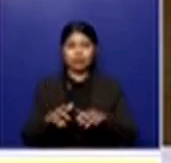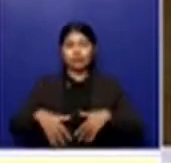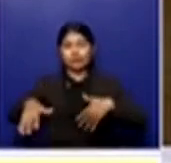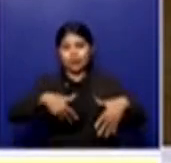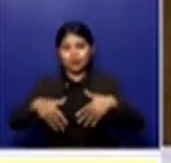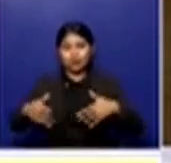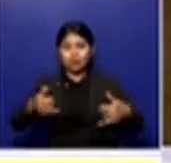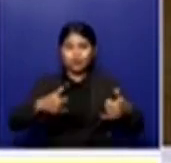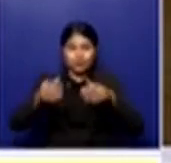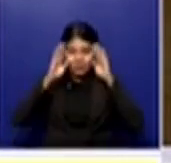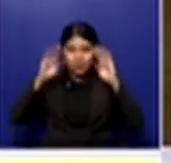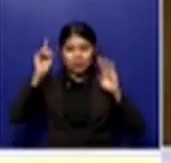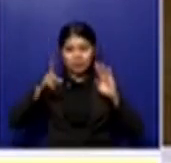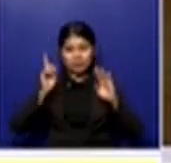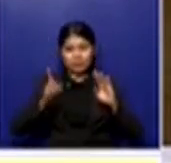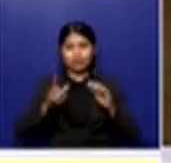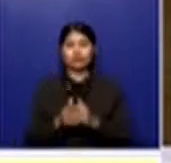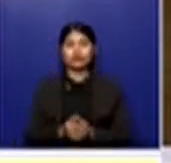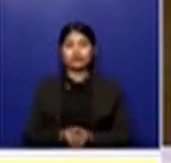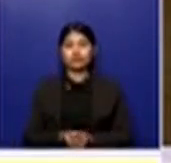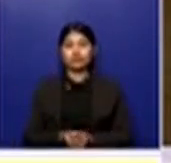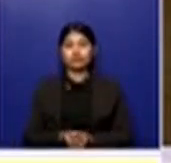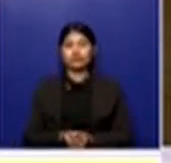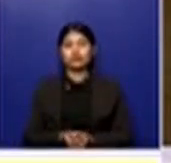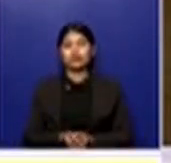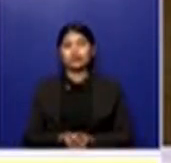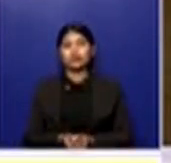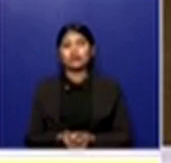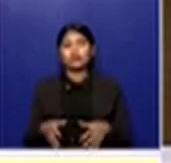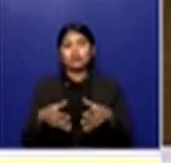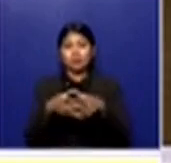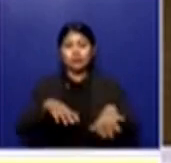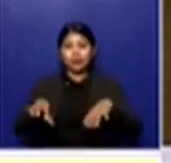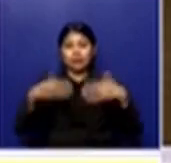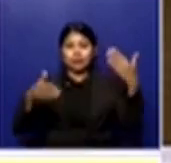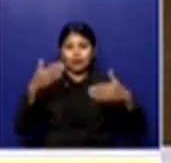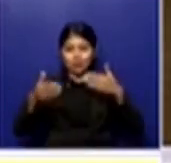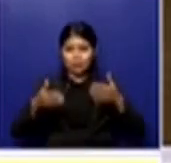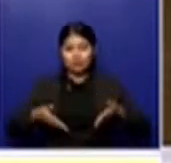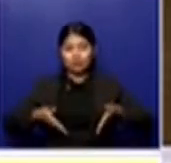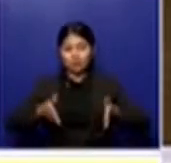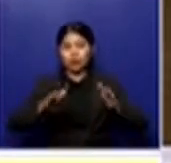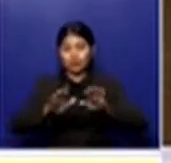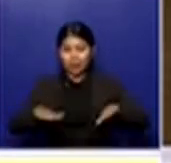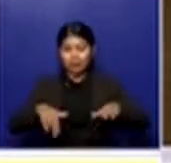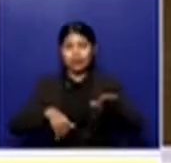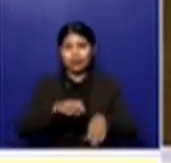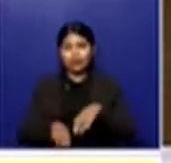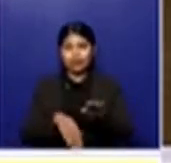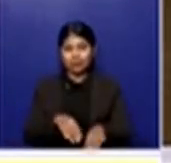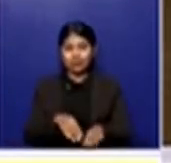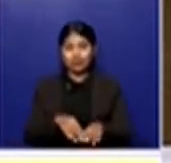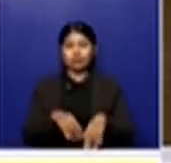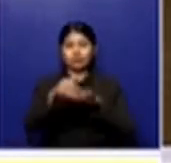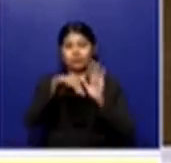ได้มาสัมผัสประสบการณ์จริงกับงานของไทย PBS มากขึ้นไม่ว่าจะเป็นการจัดกิจกรรมถนนเด็กเดินที่ไปจัดใน 4-5